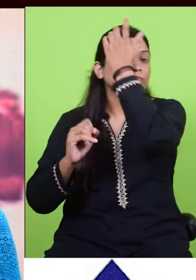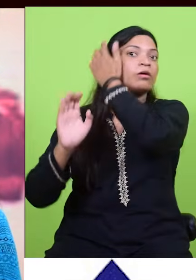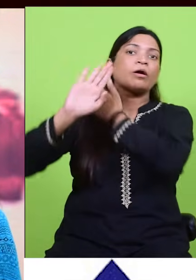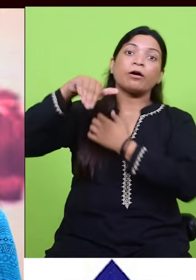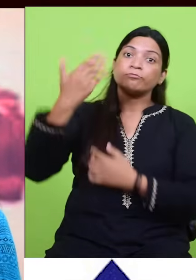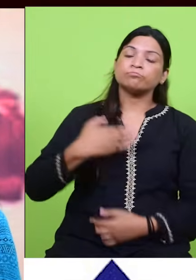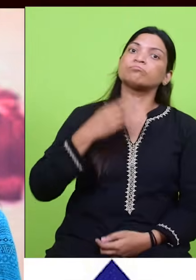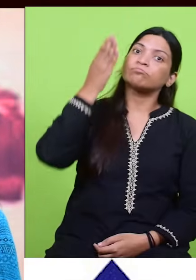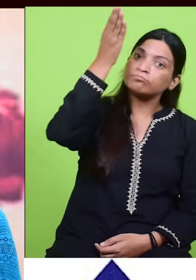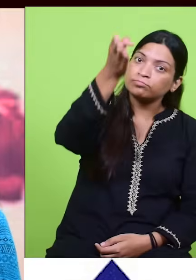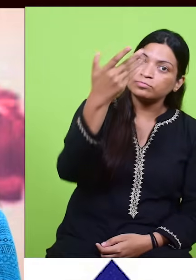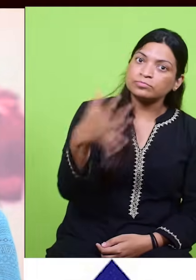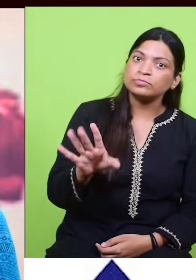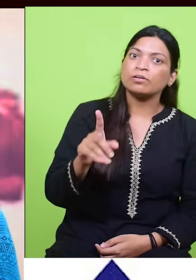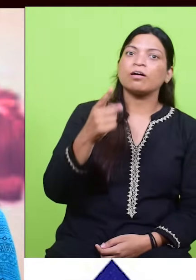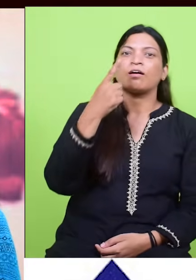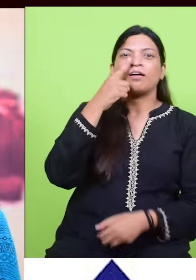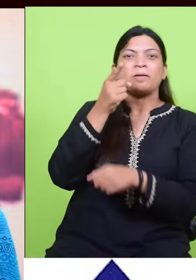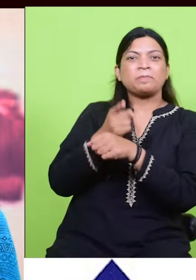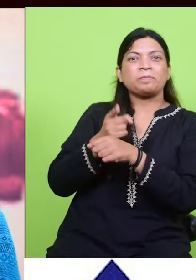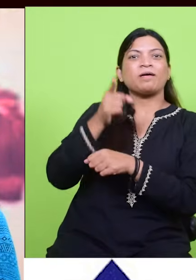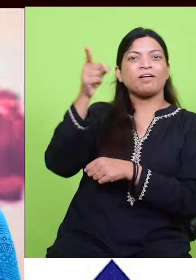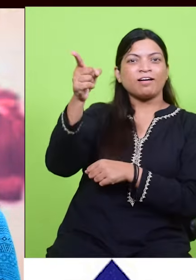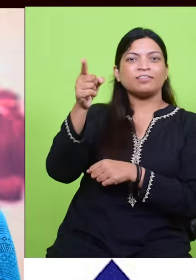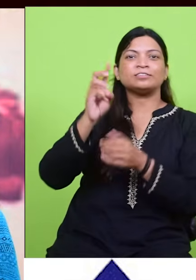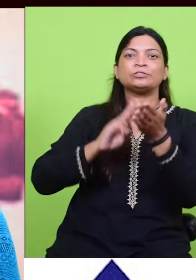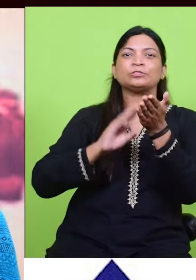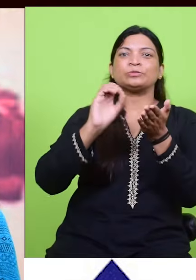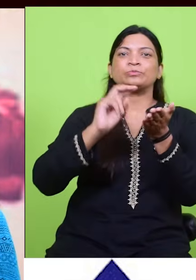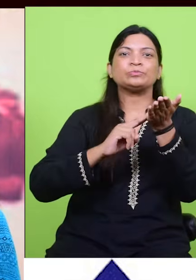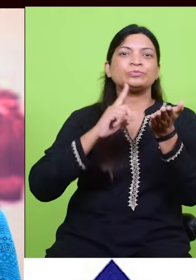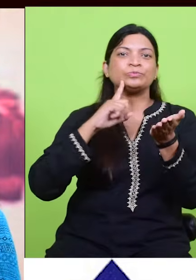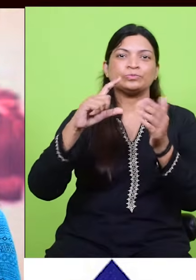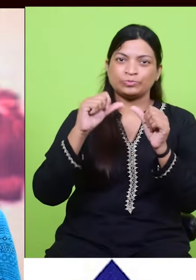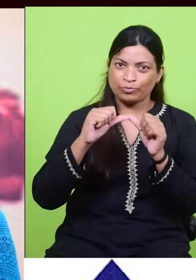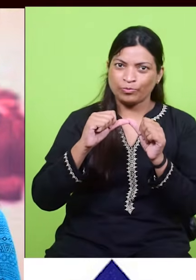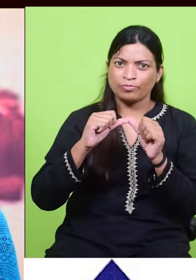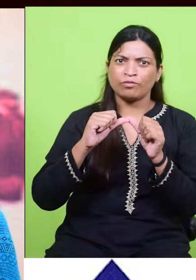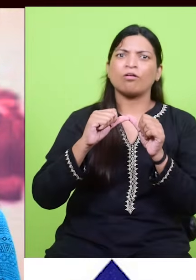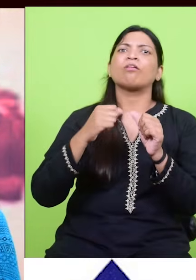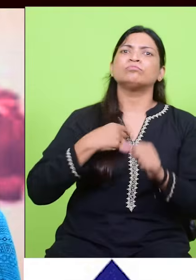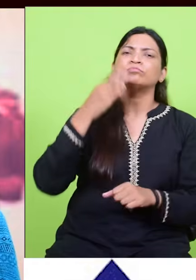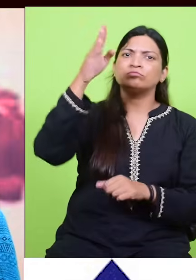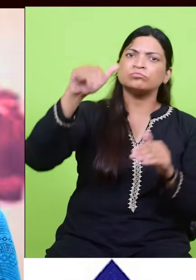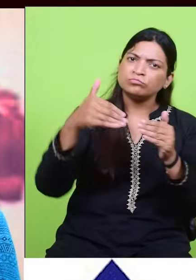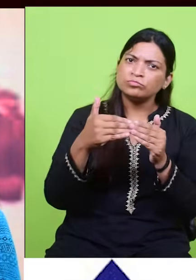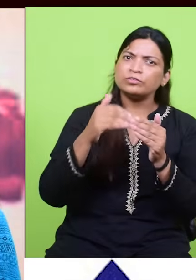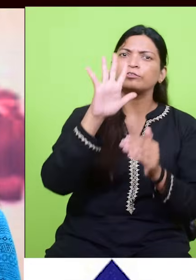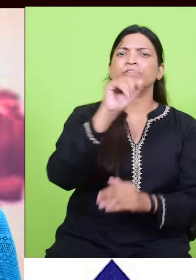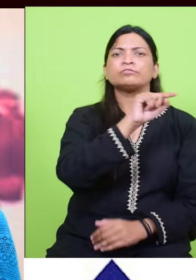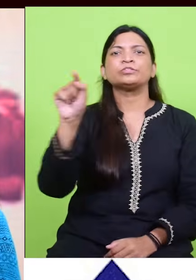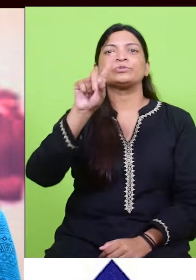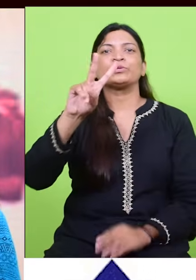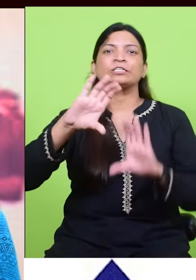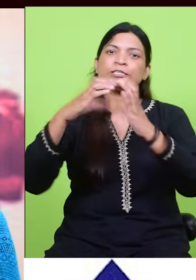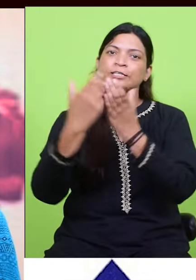मैडम और सर से मिलिए, तो वहाँ गए। तो मैडम हमको रोज़ बुलाते थे स्कूल में। हमने मतलब 4th से वहाँ पे 4th तक पढ़ी, उसके बाद 5th से